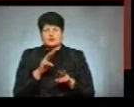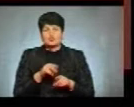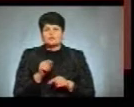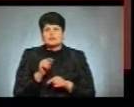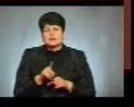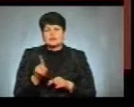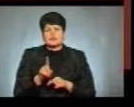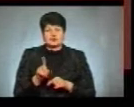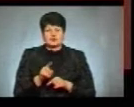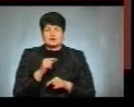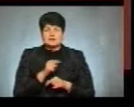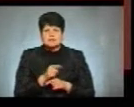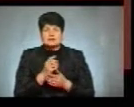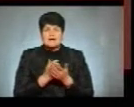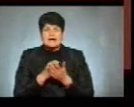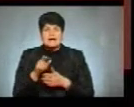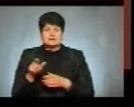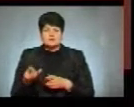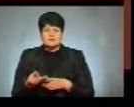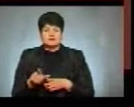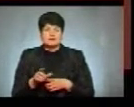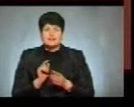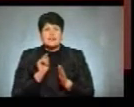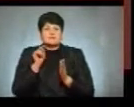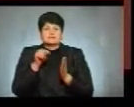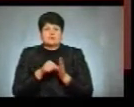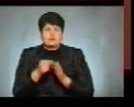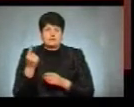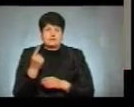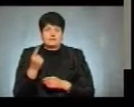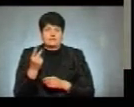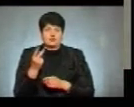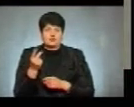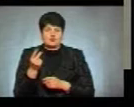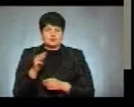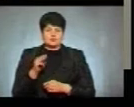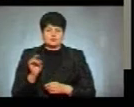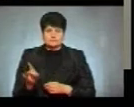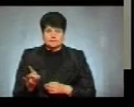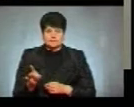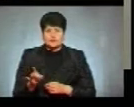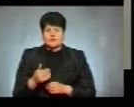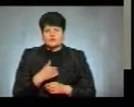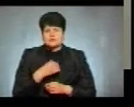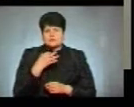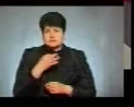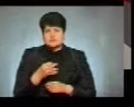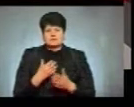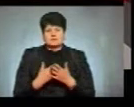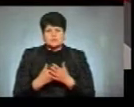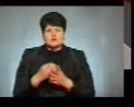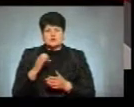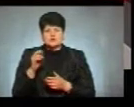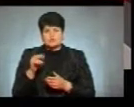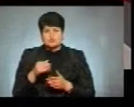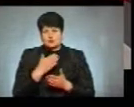те, що їхні кандидати стали непрохідними ще в першому турі. Ну, можу сказати, сказати, наприклад, що по тому ж, скажімо,